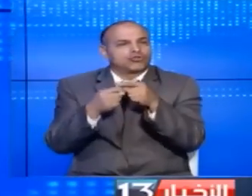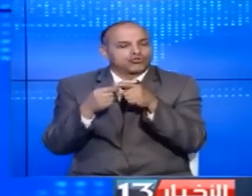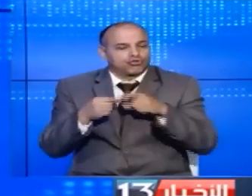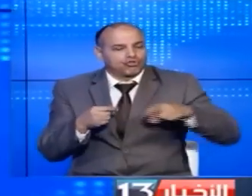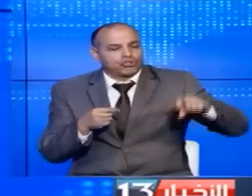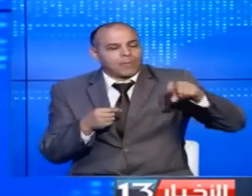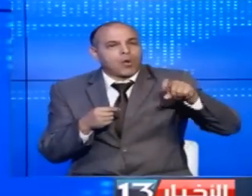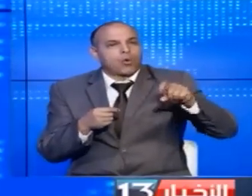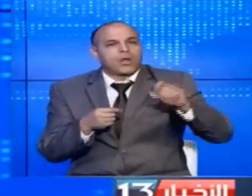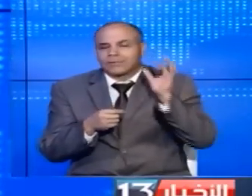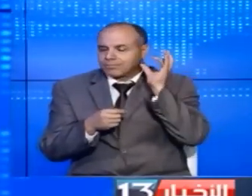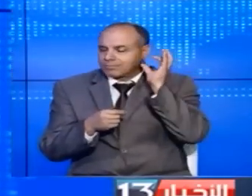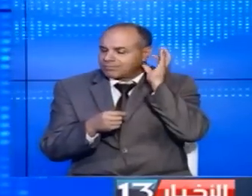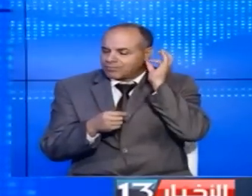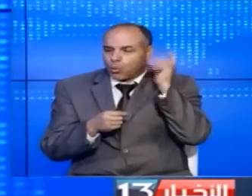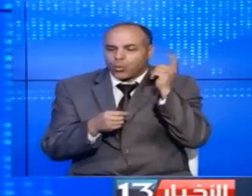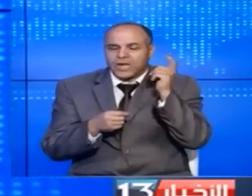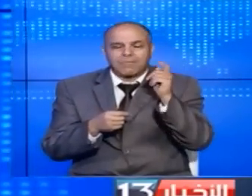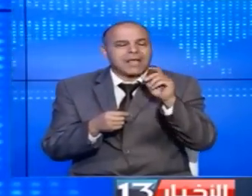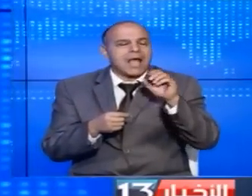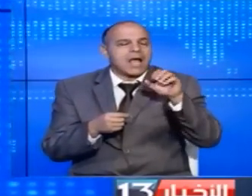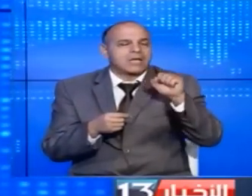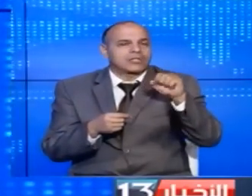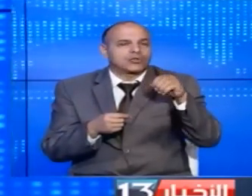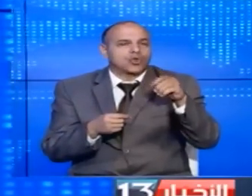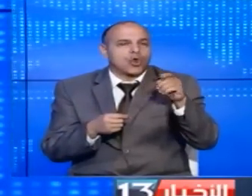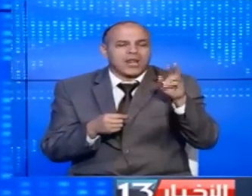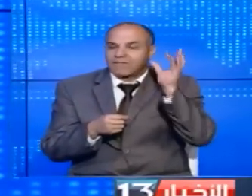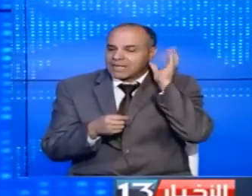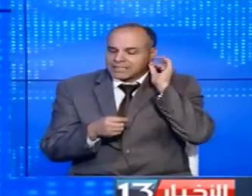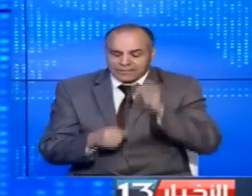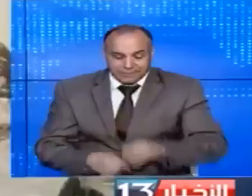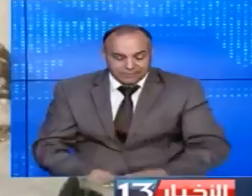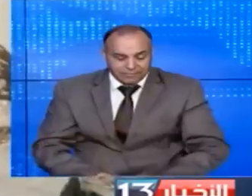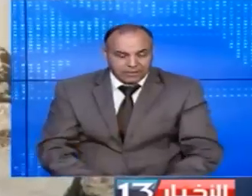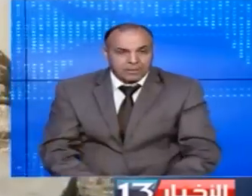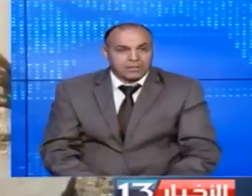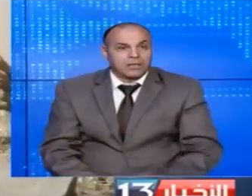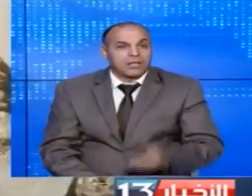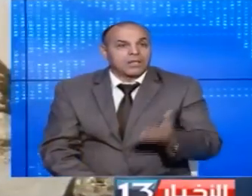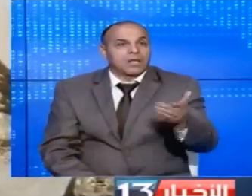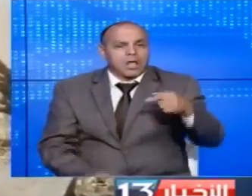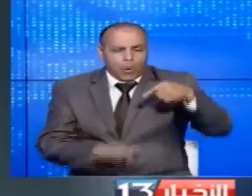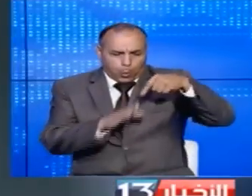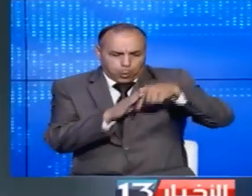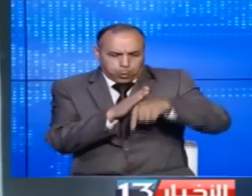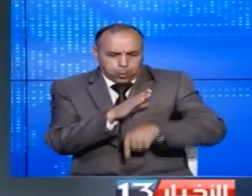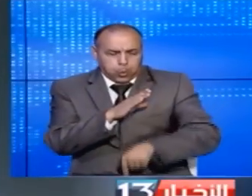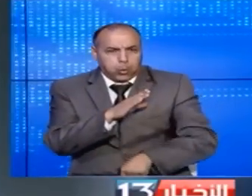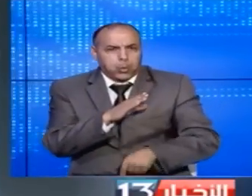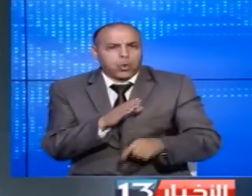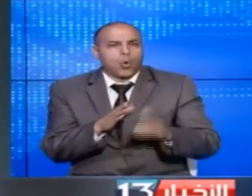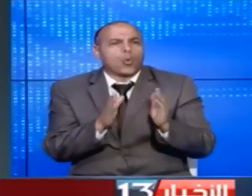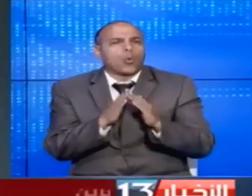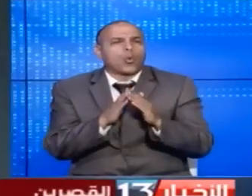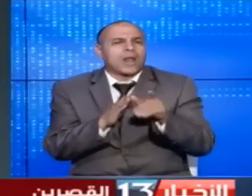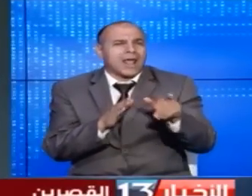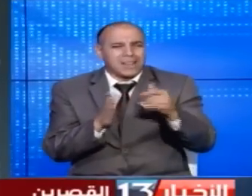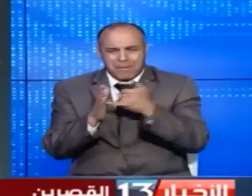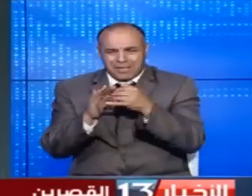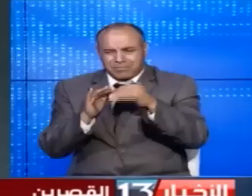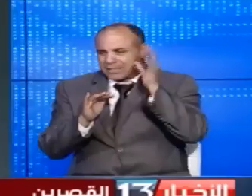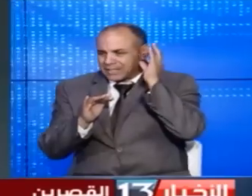إقليم الشركة الوطنية لاستغلال وتوزيع المياه بالقصرين. بجوف الأرض يخزن أهالي سيدي حراث